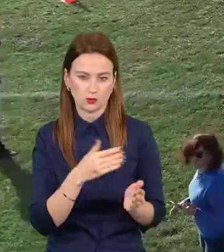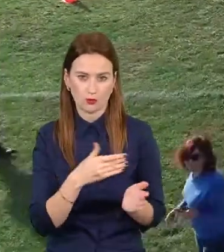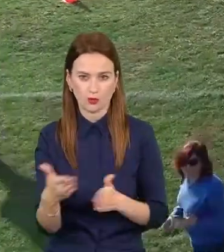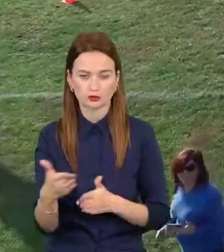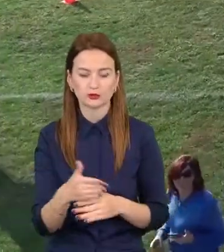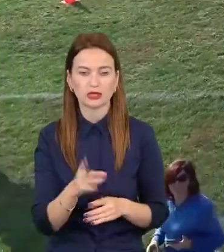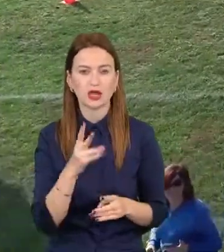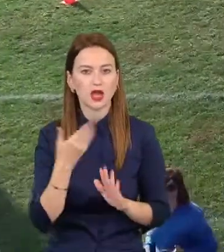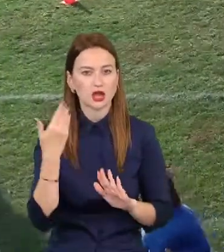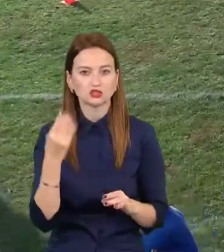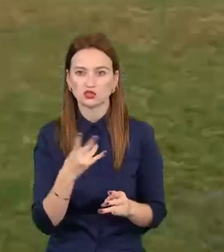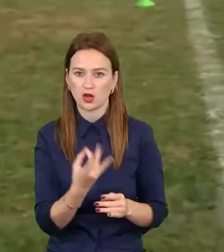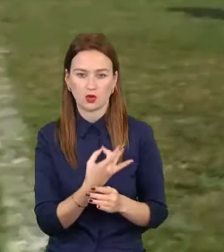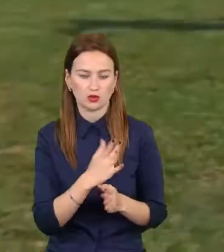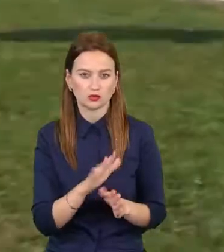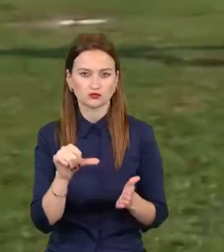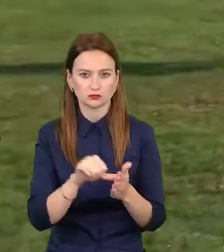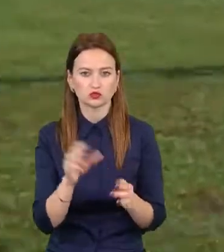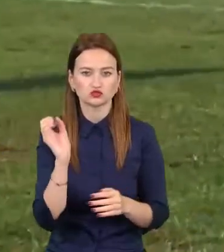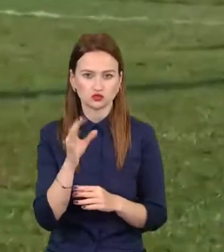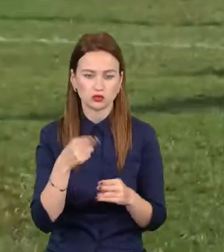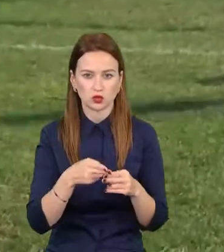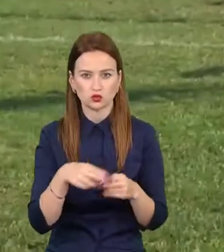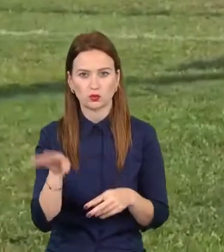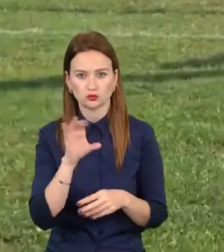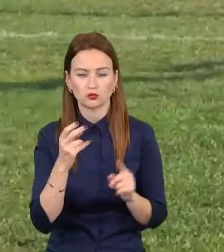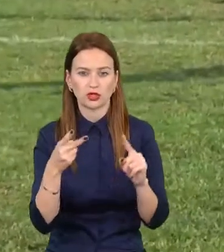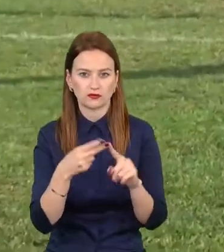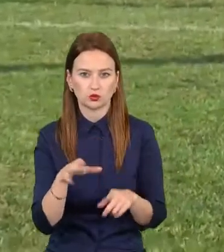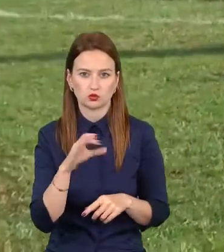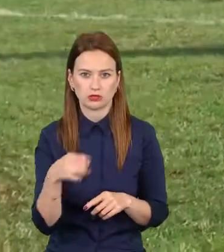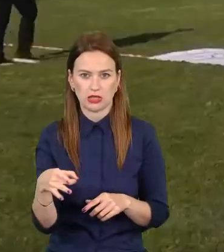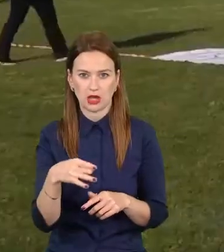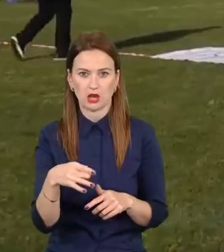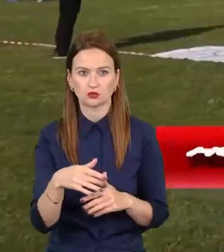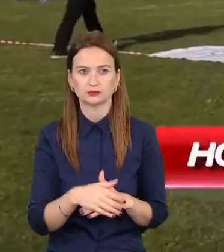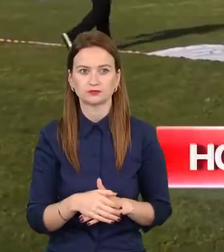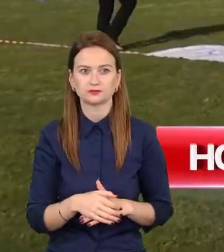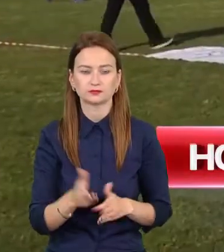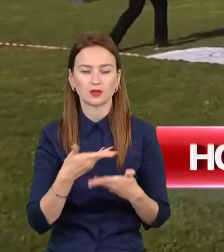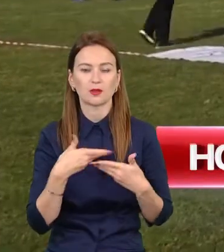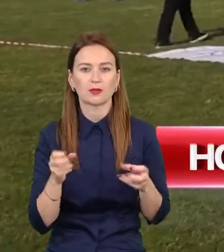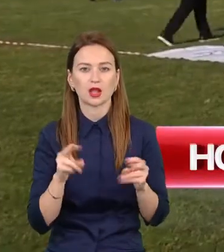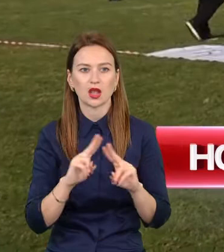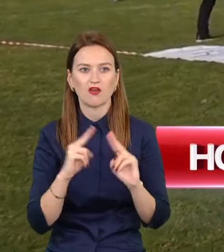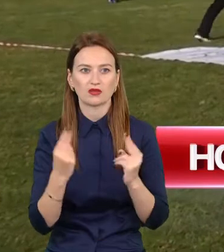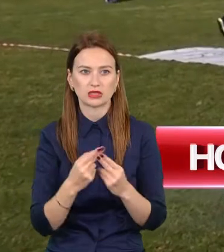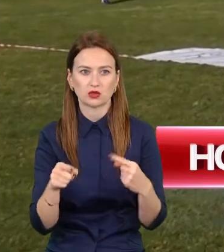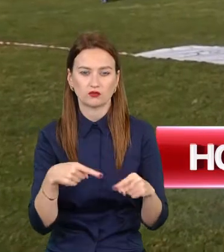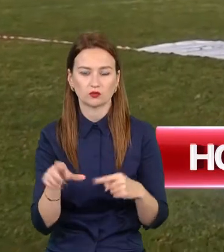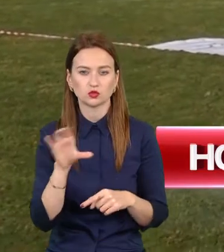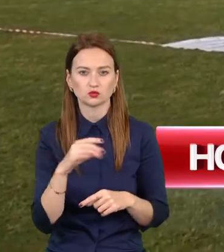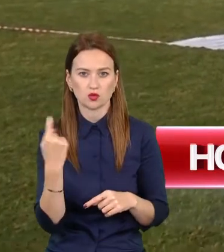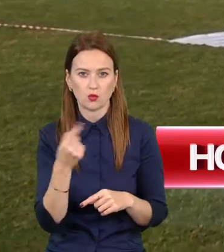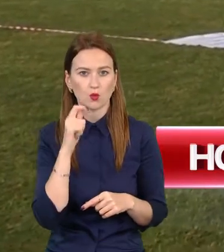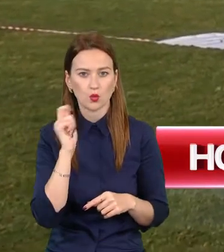Раніше його неодноразово приймала Шостка, а ще Конотоп, Суми та вдруге Сумський район. Ми, як Федерація футболу Сумської області,